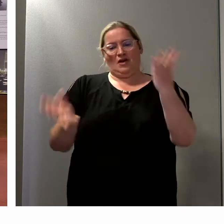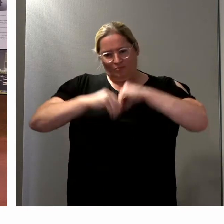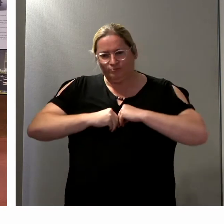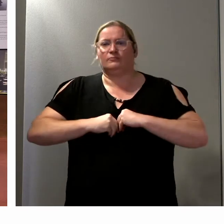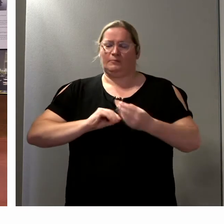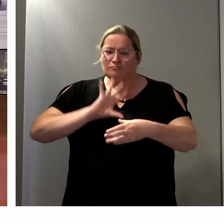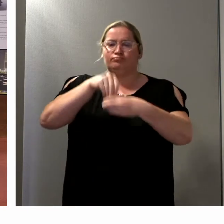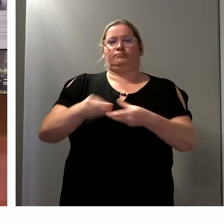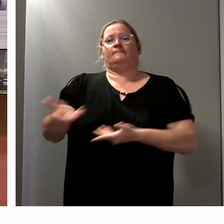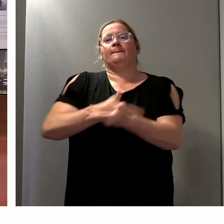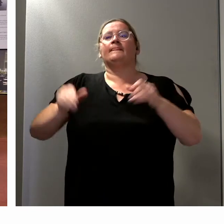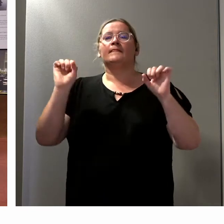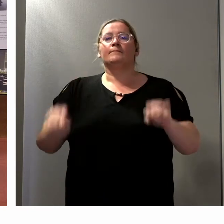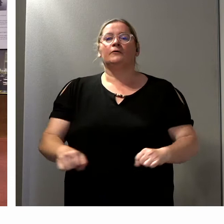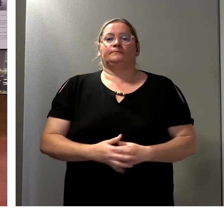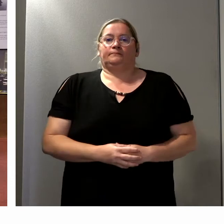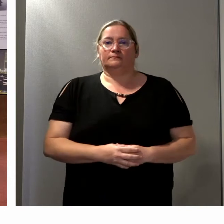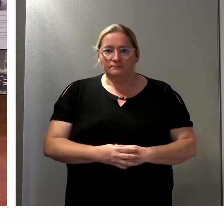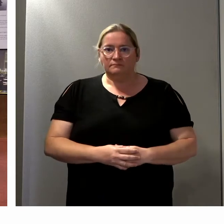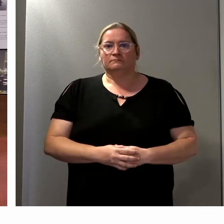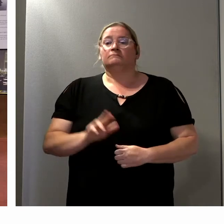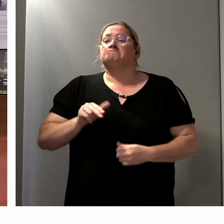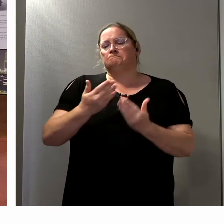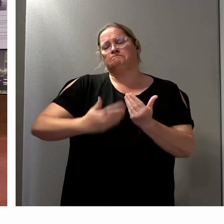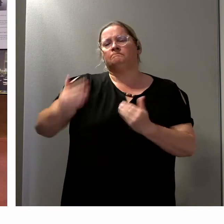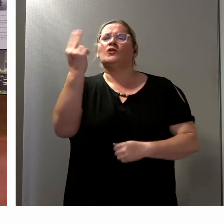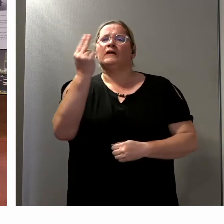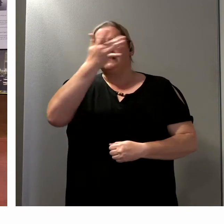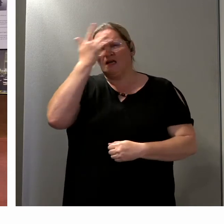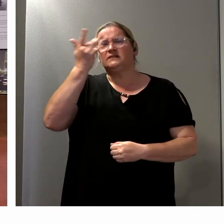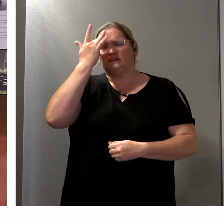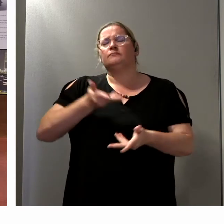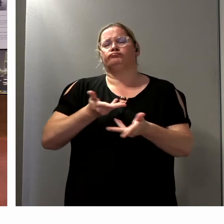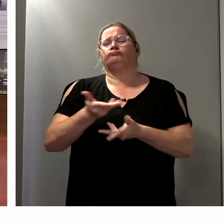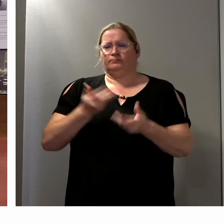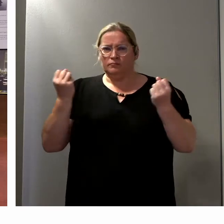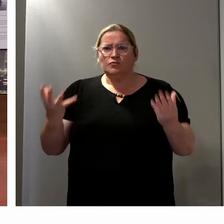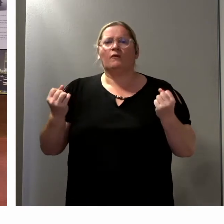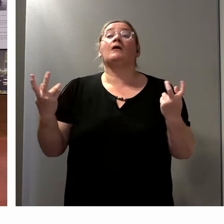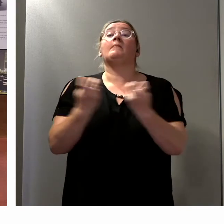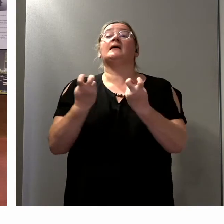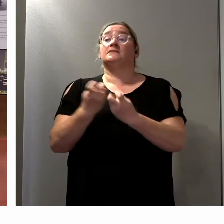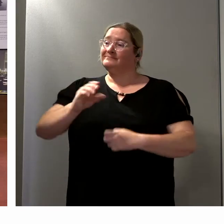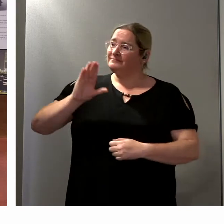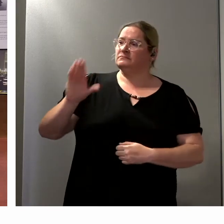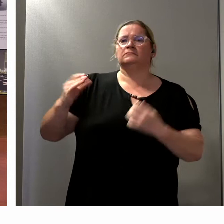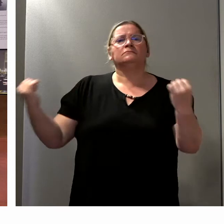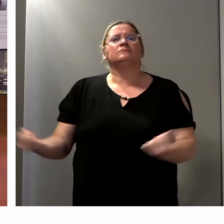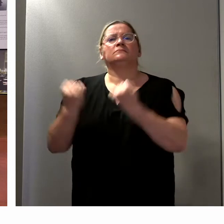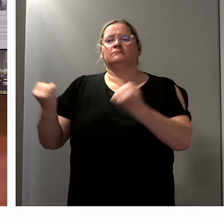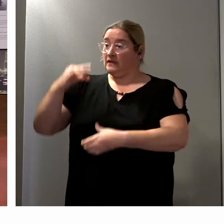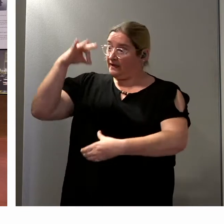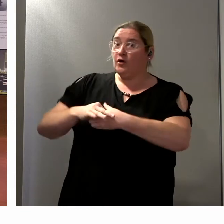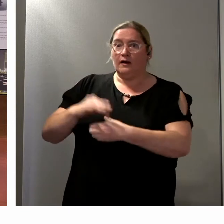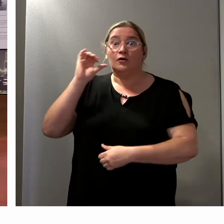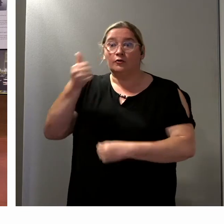sujet sur lequel on reviendra pas mal pendant les universités d'été, notamment avec la question de l'accessibilité des campagnes électorales. On y reviendra demain,